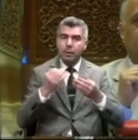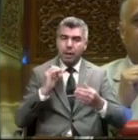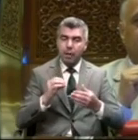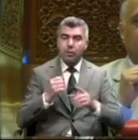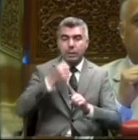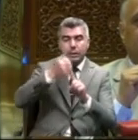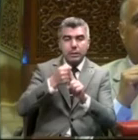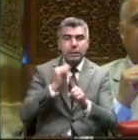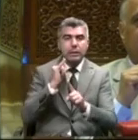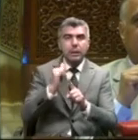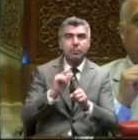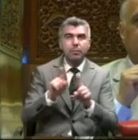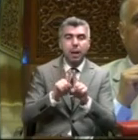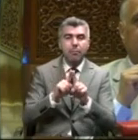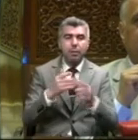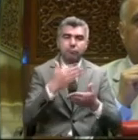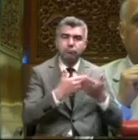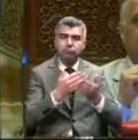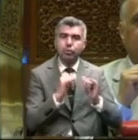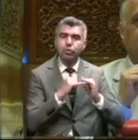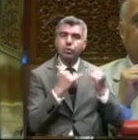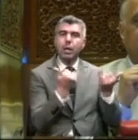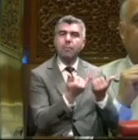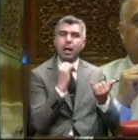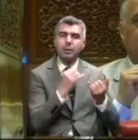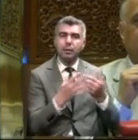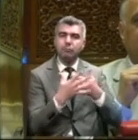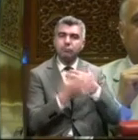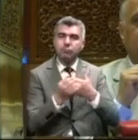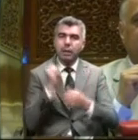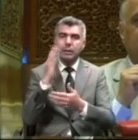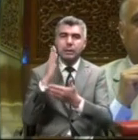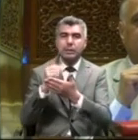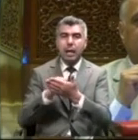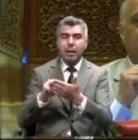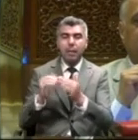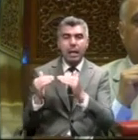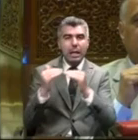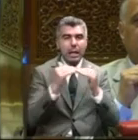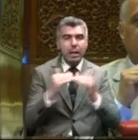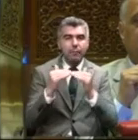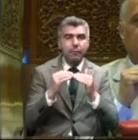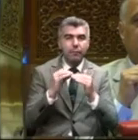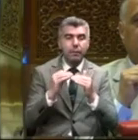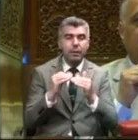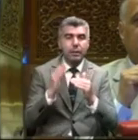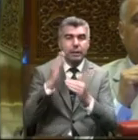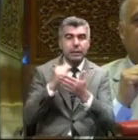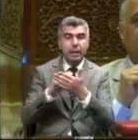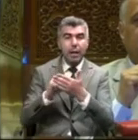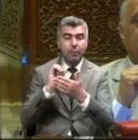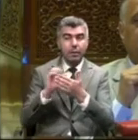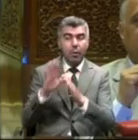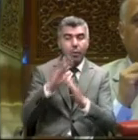استكمال تنزيل توصيات المناظرات الوطنيه حول الجبايات في افق تحقيق العداله الجبائيه وتجاوز عدد